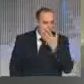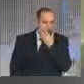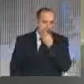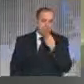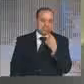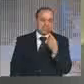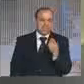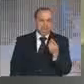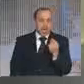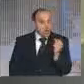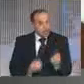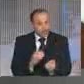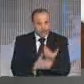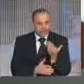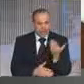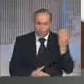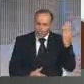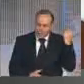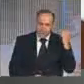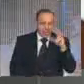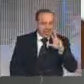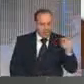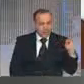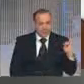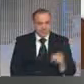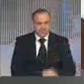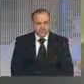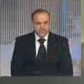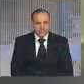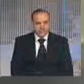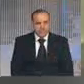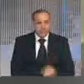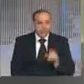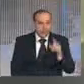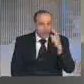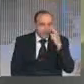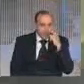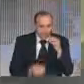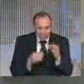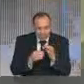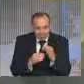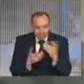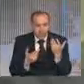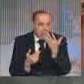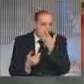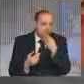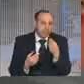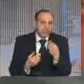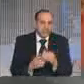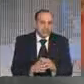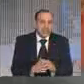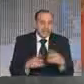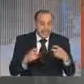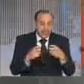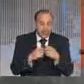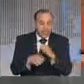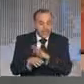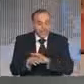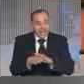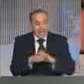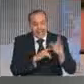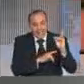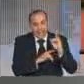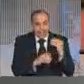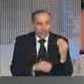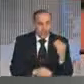علاش حاجه جديده وقديمه ا ميم طون وال الحاي كبيد وكي تخدم يعطي حاجه مزيانه برشا صالون الصناعات التقليديه